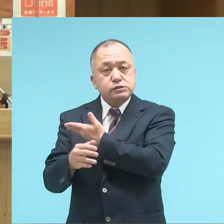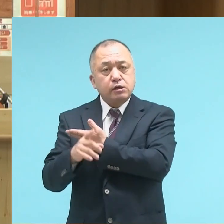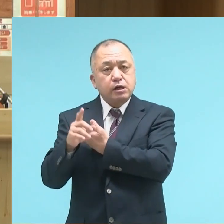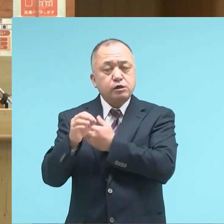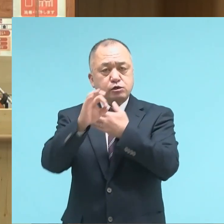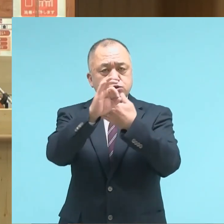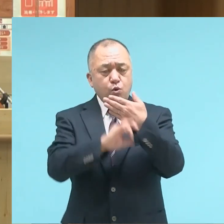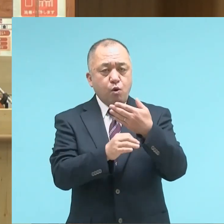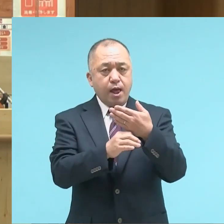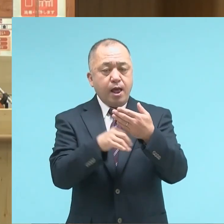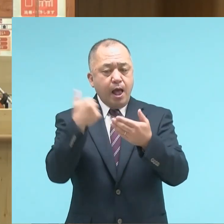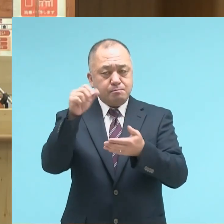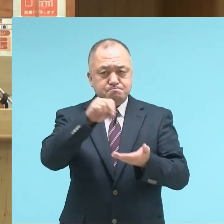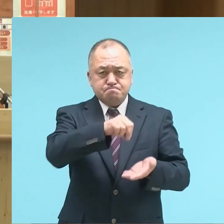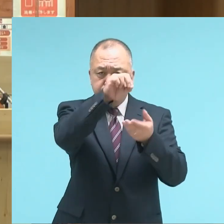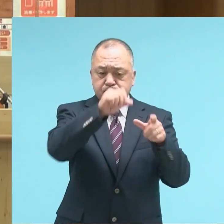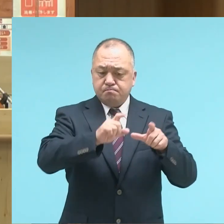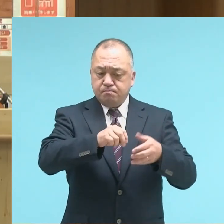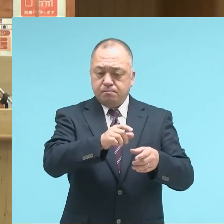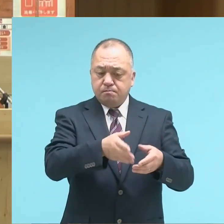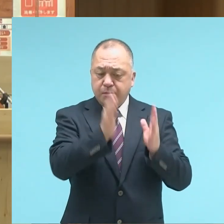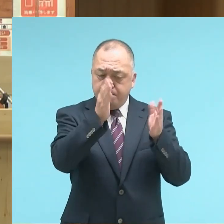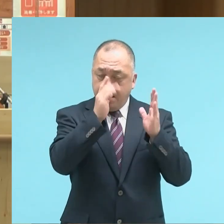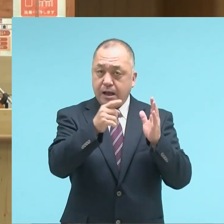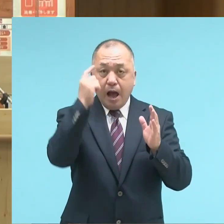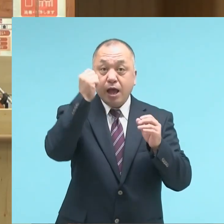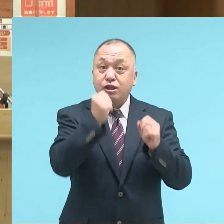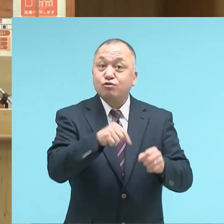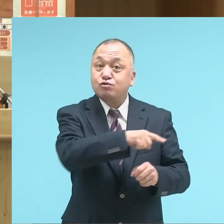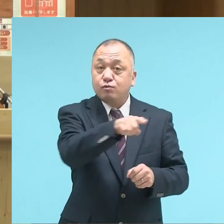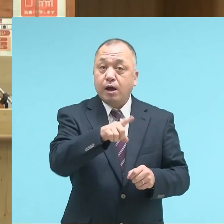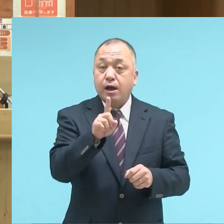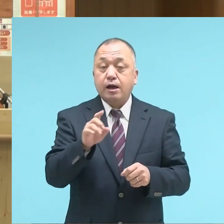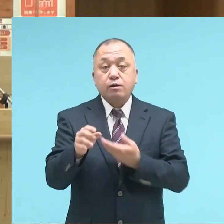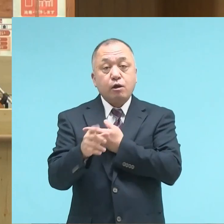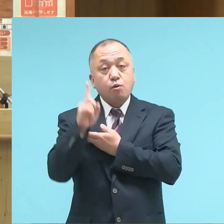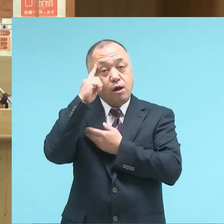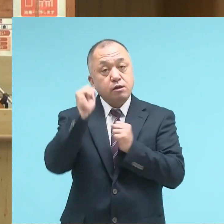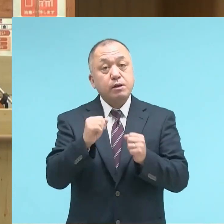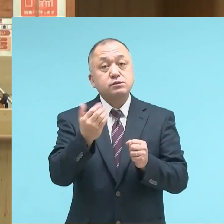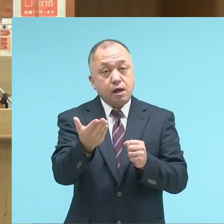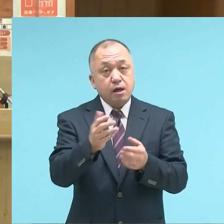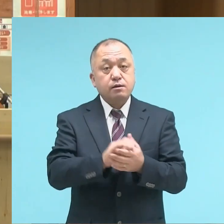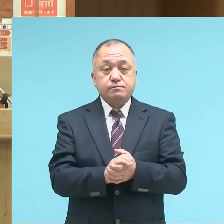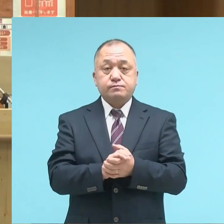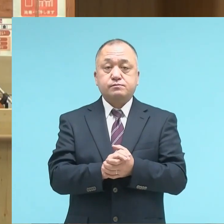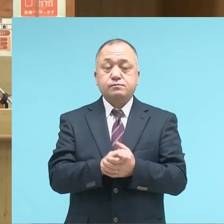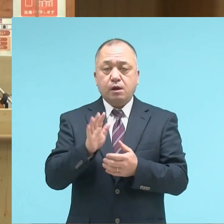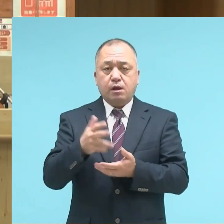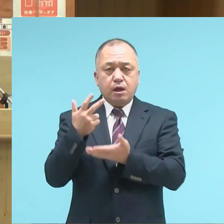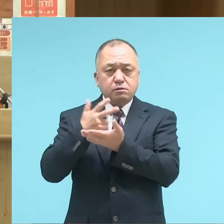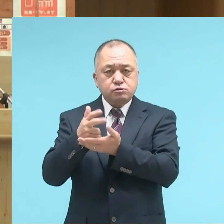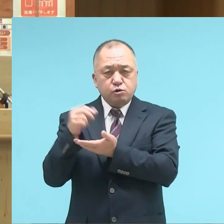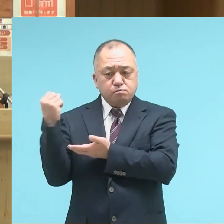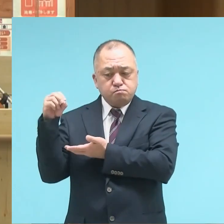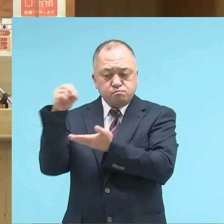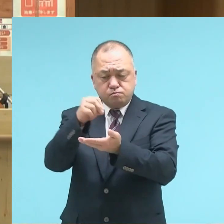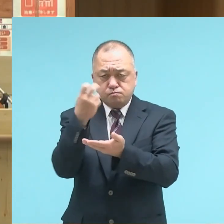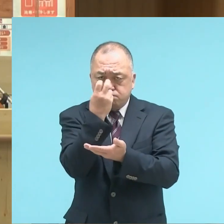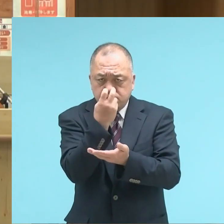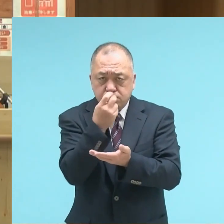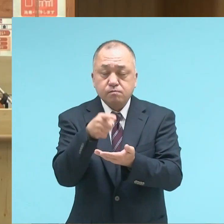景についてはどのように考えますか。 当然文献調査ということで行われることを踏まえた